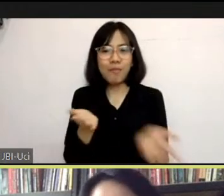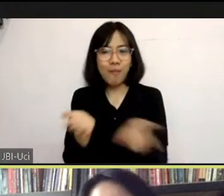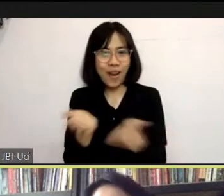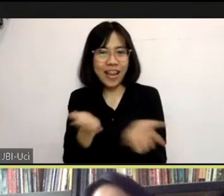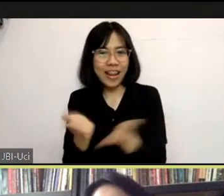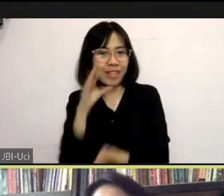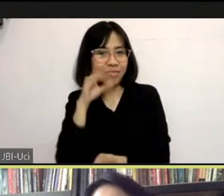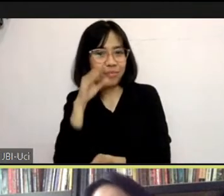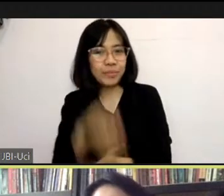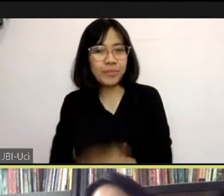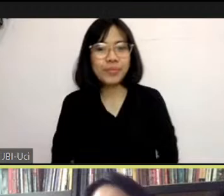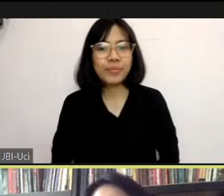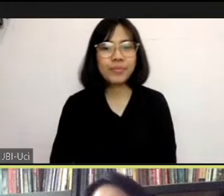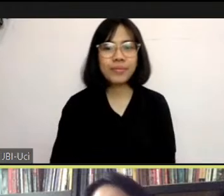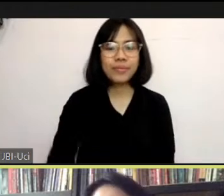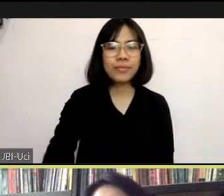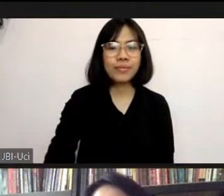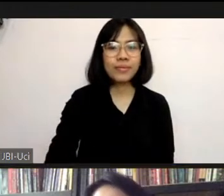Gama.